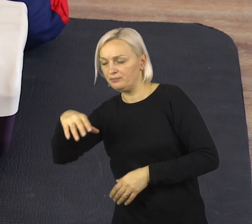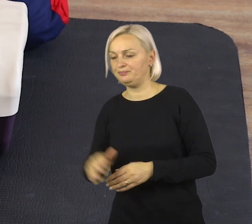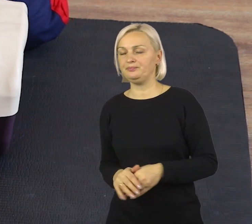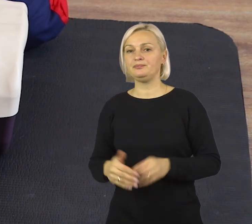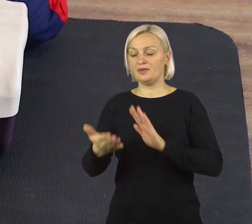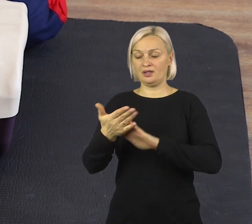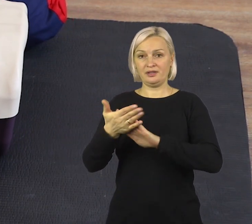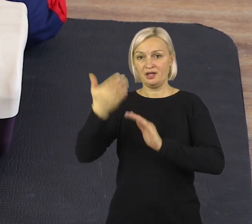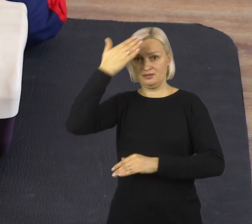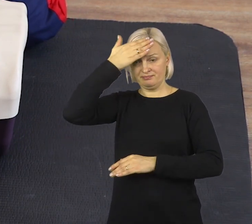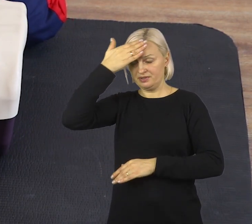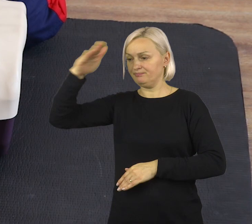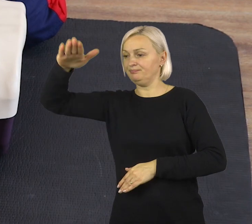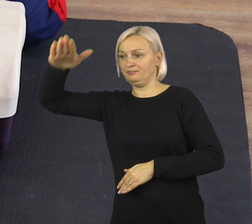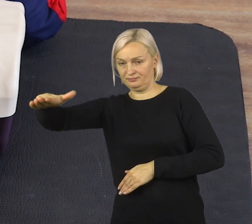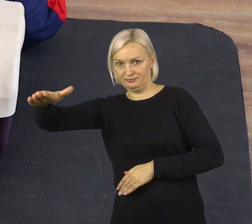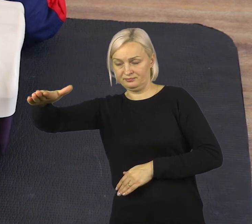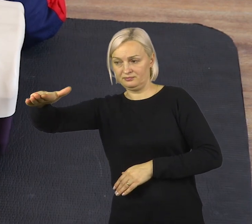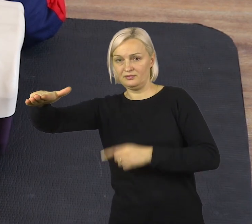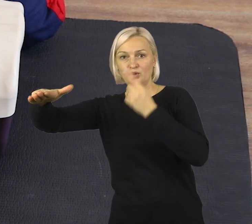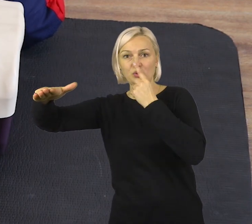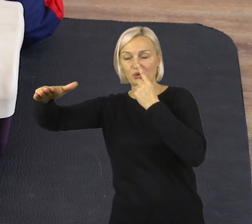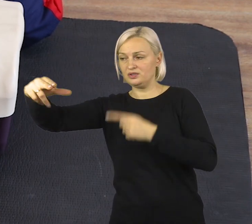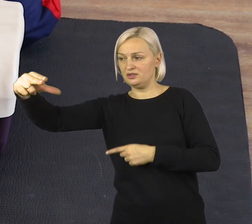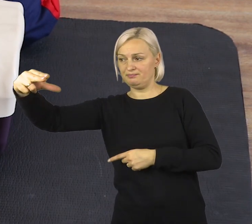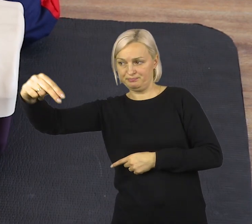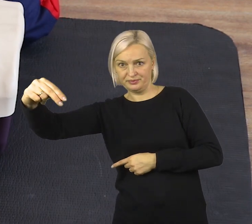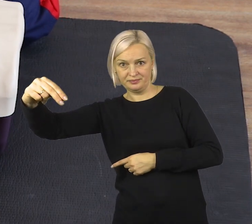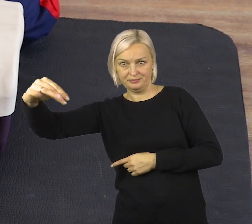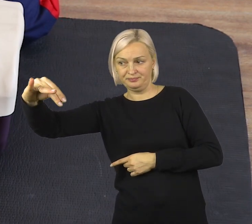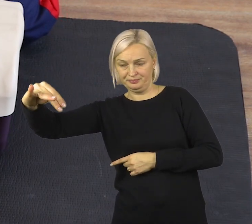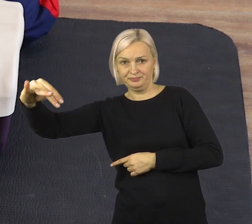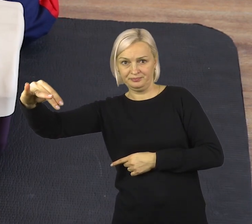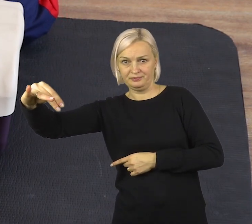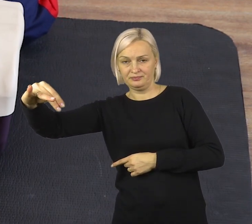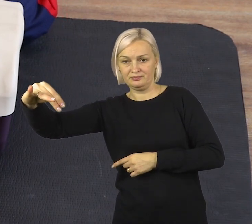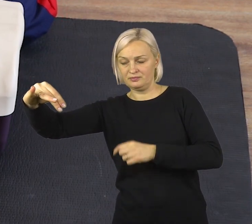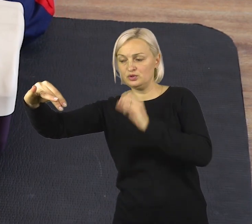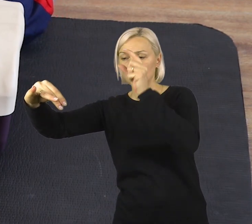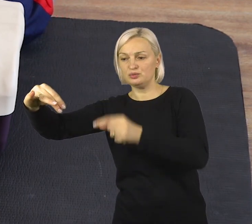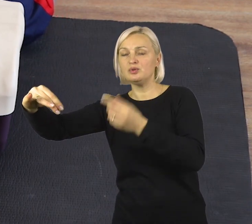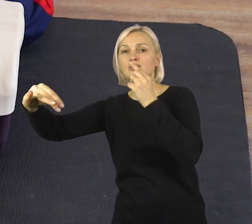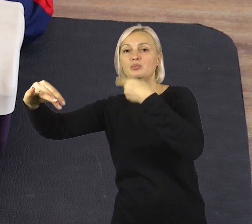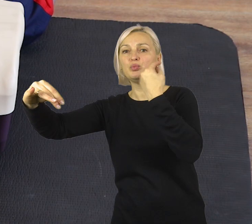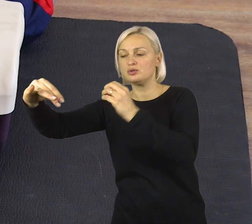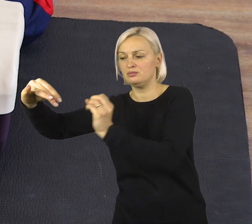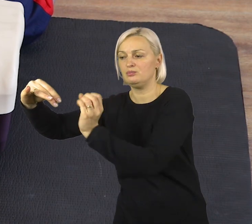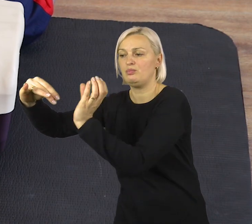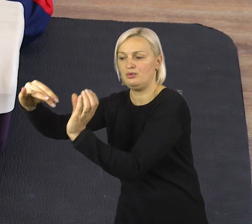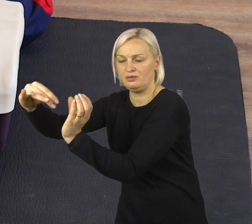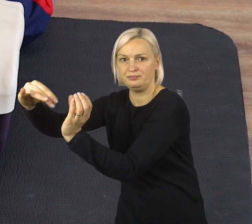ant kaktos, dviem pirštais užspausiu nosį. Toliau pražiodinsiu žmogų,